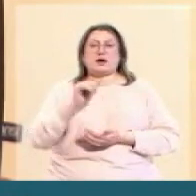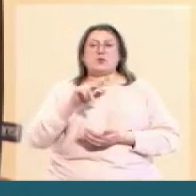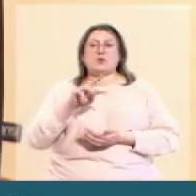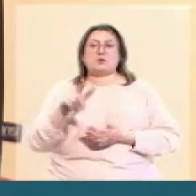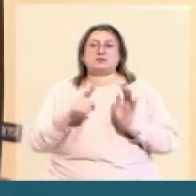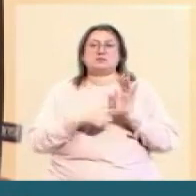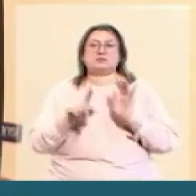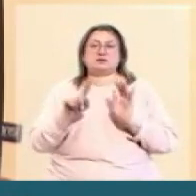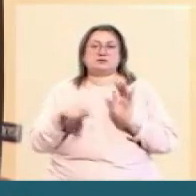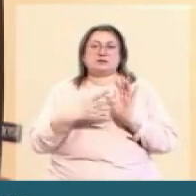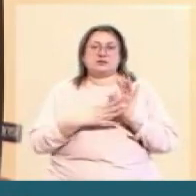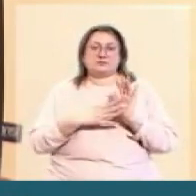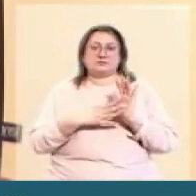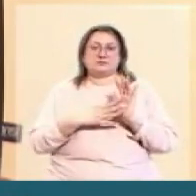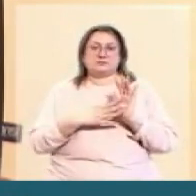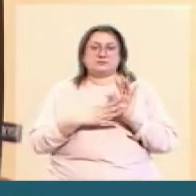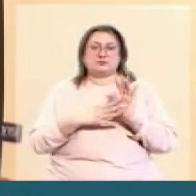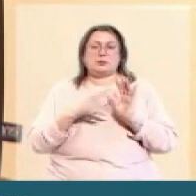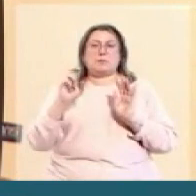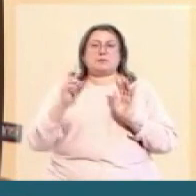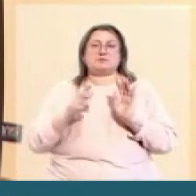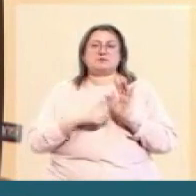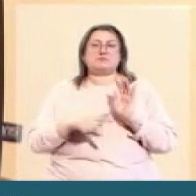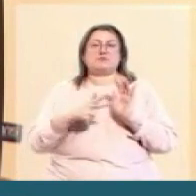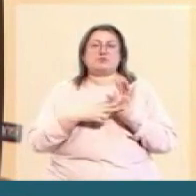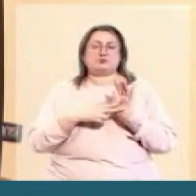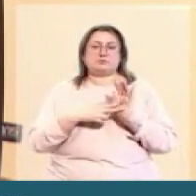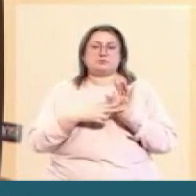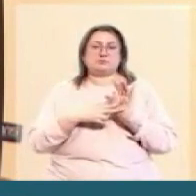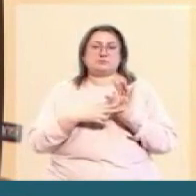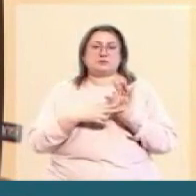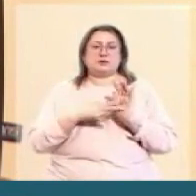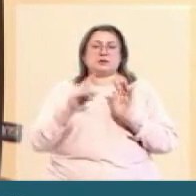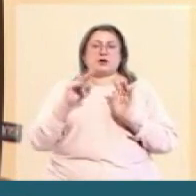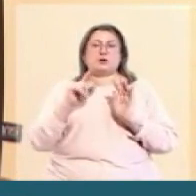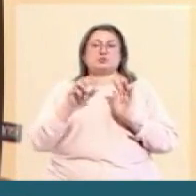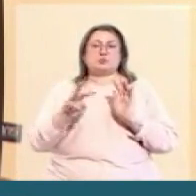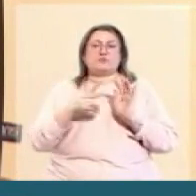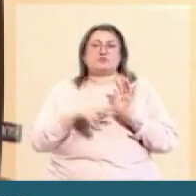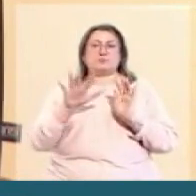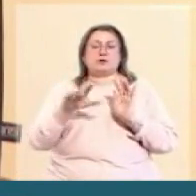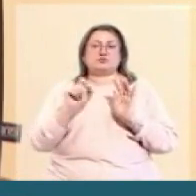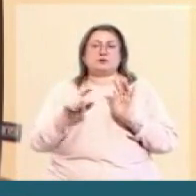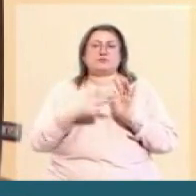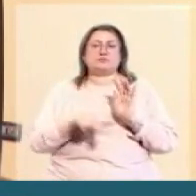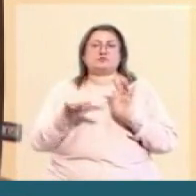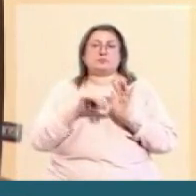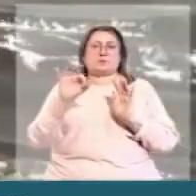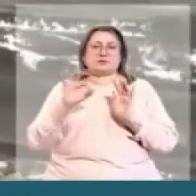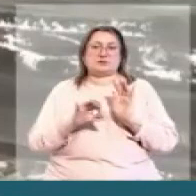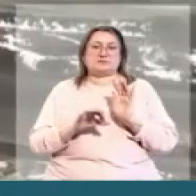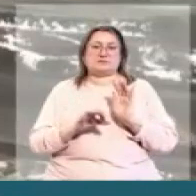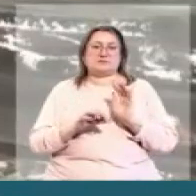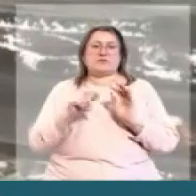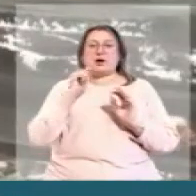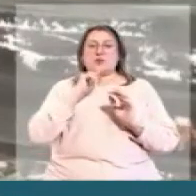Ауликольский 71,9%, Миндагаринский 78%, Наурзум 85%, Житогора 86%.